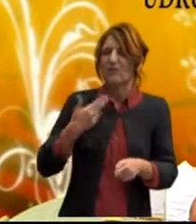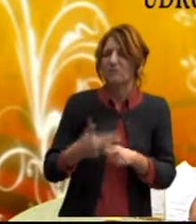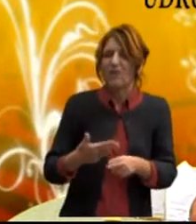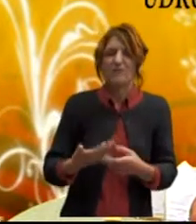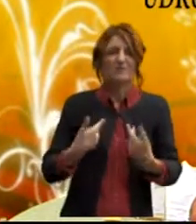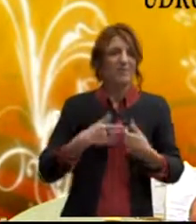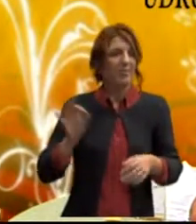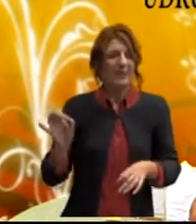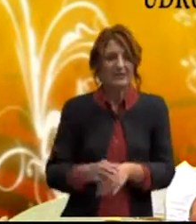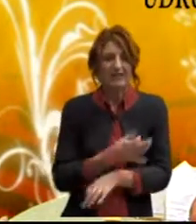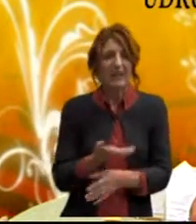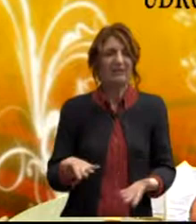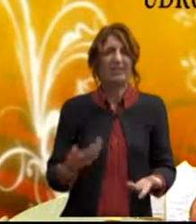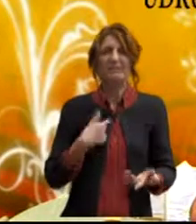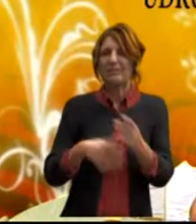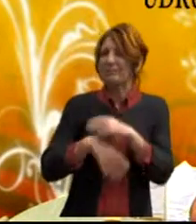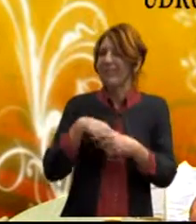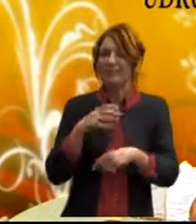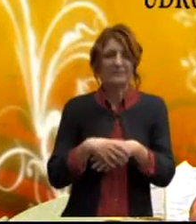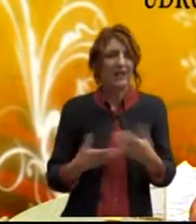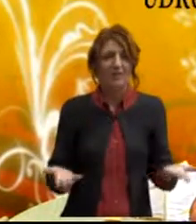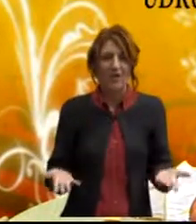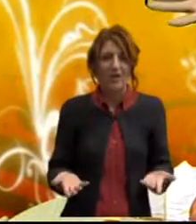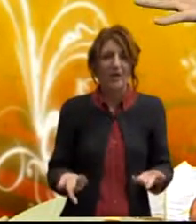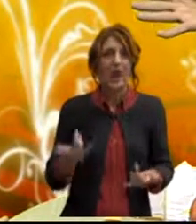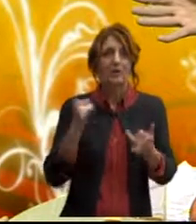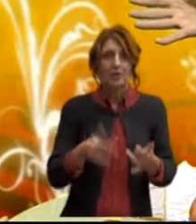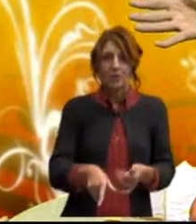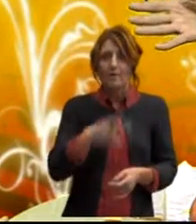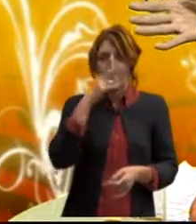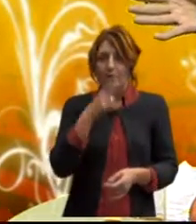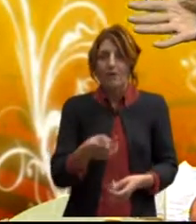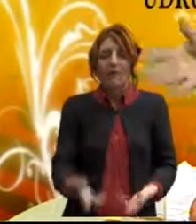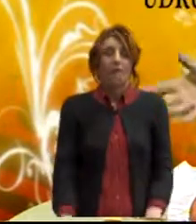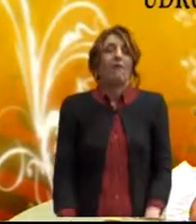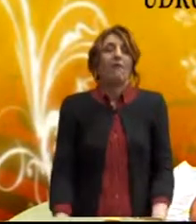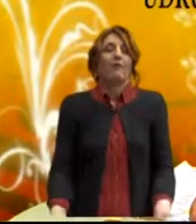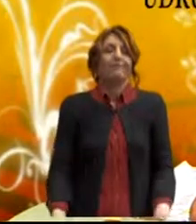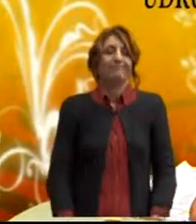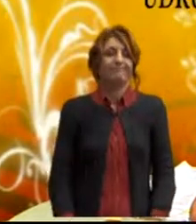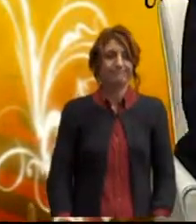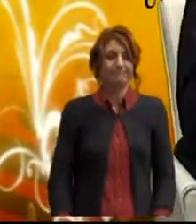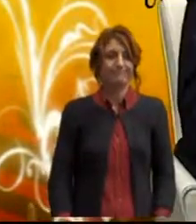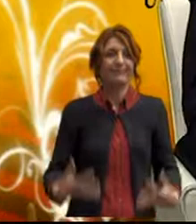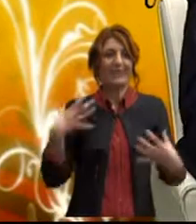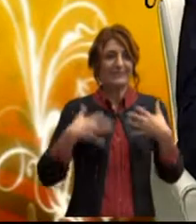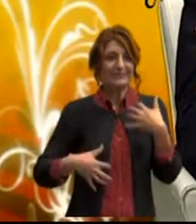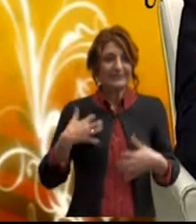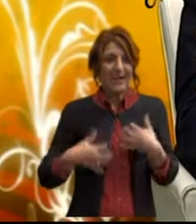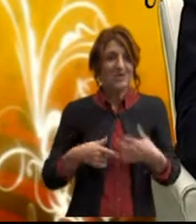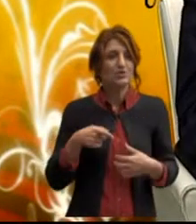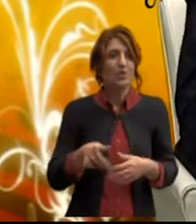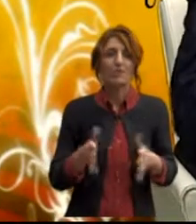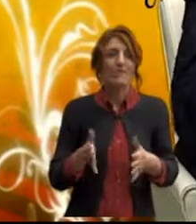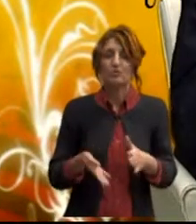nesretnima, nezadovoljnima i sad se suočiti s tim. E, upravo to. Dakle, stres je nešto što ne možemo